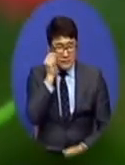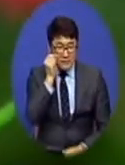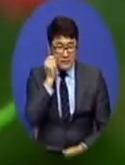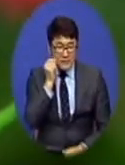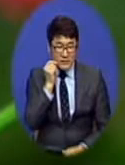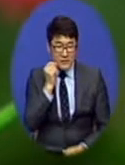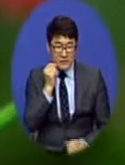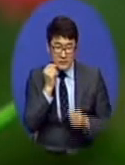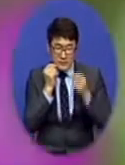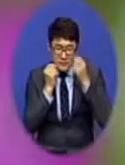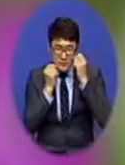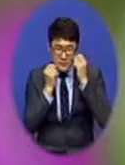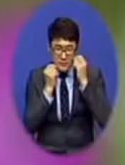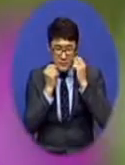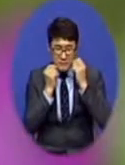눈물